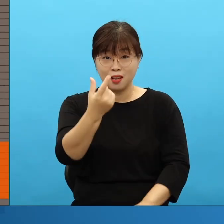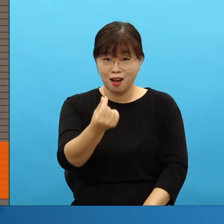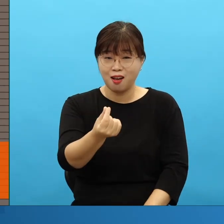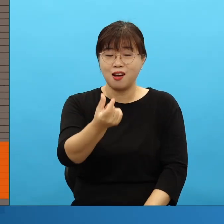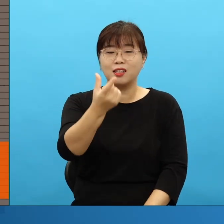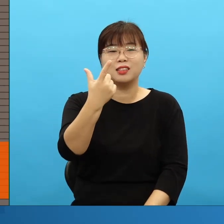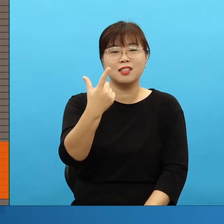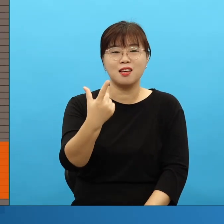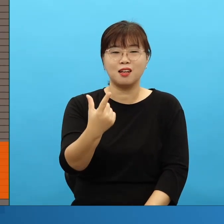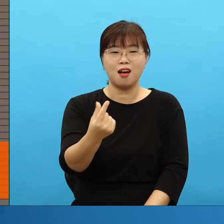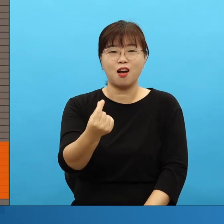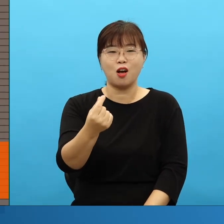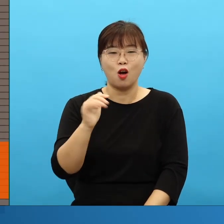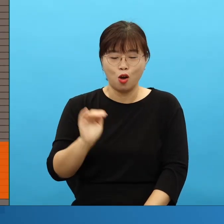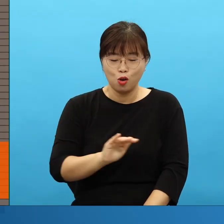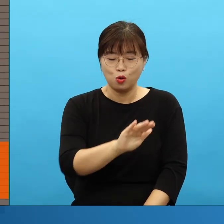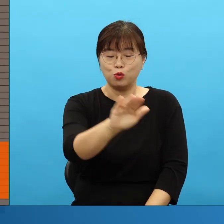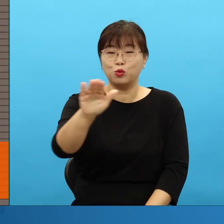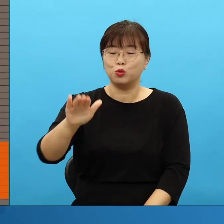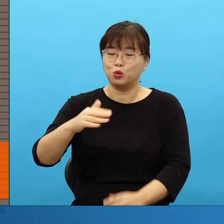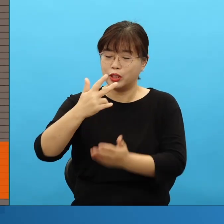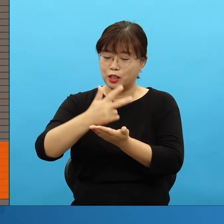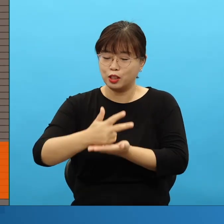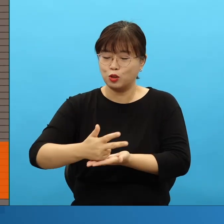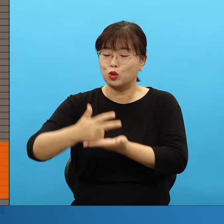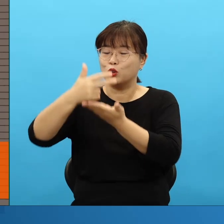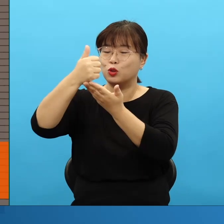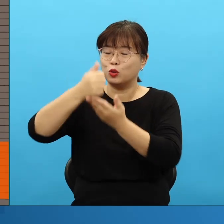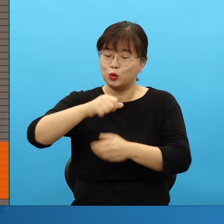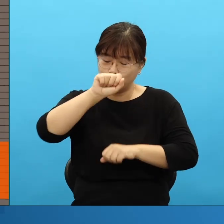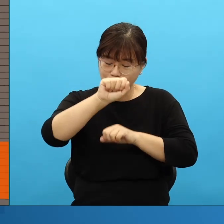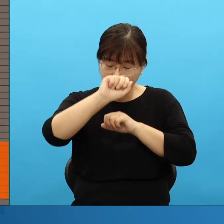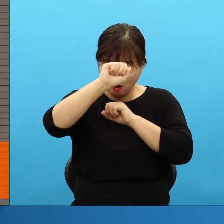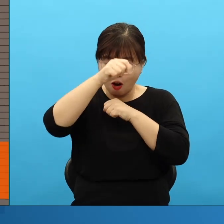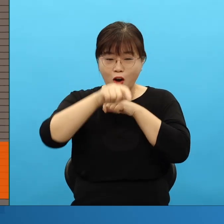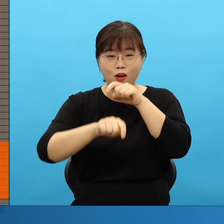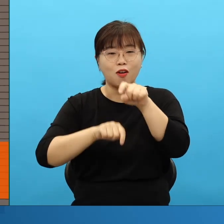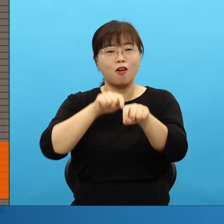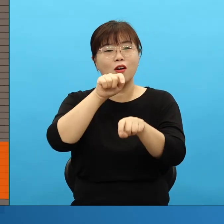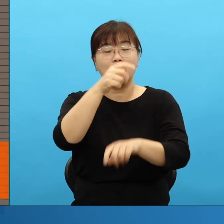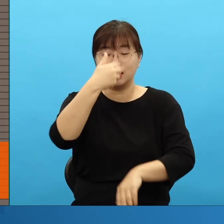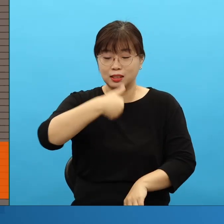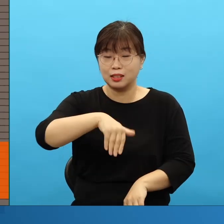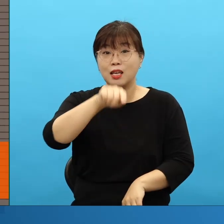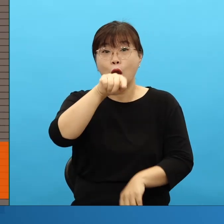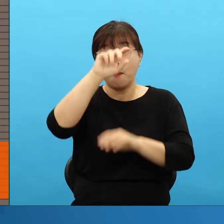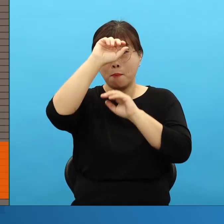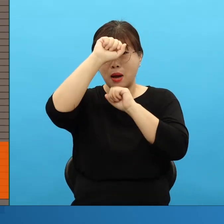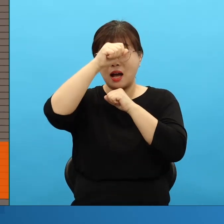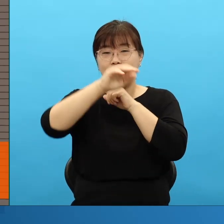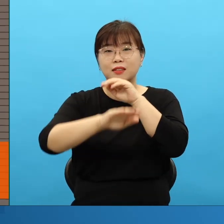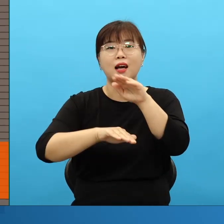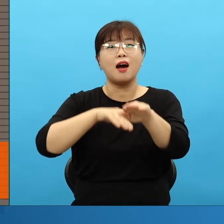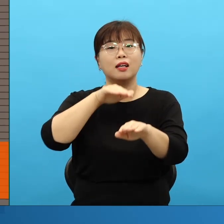즐거움이 아닌가. 우리 주님 걸어가신